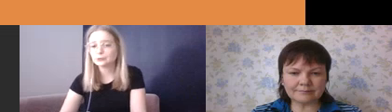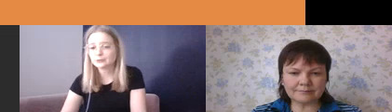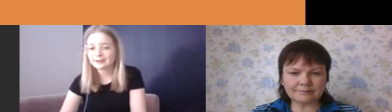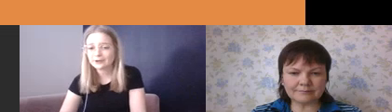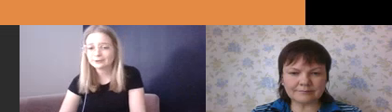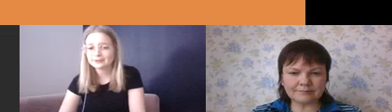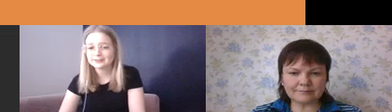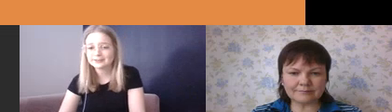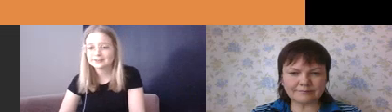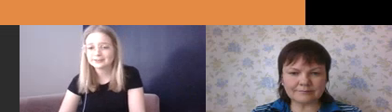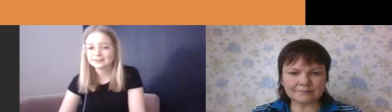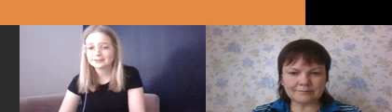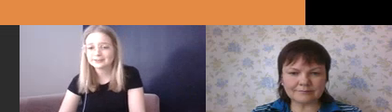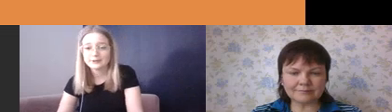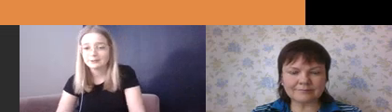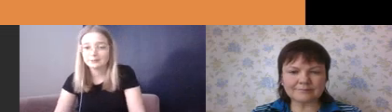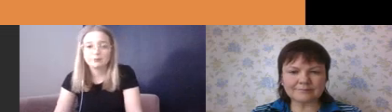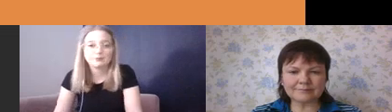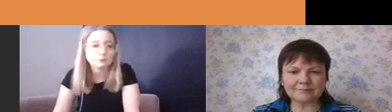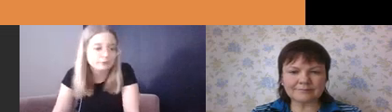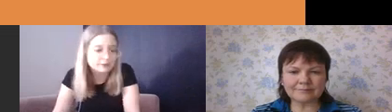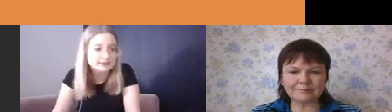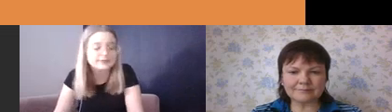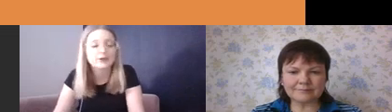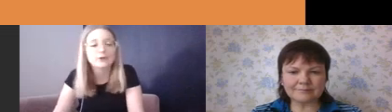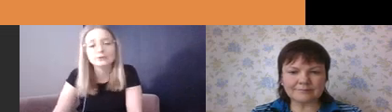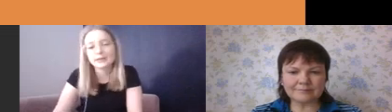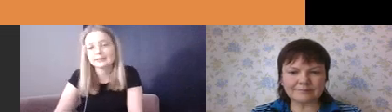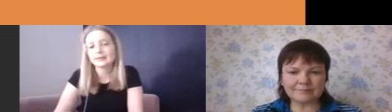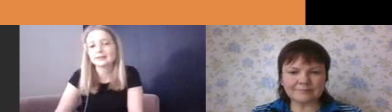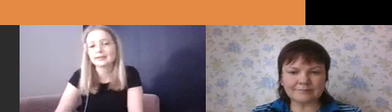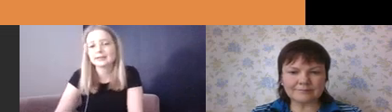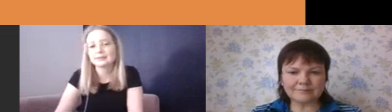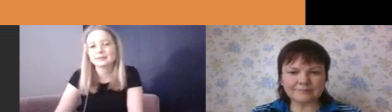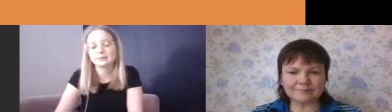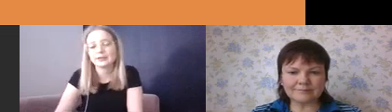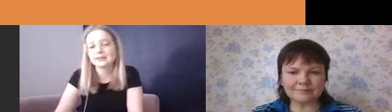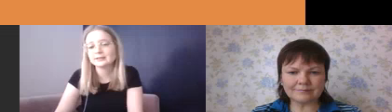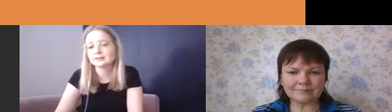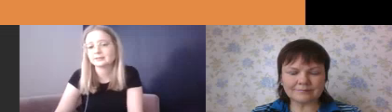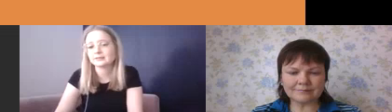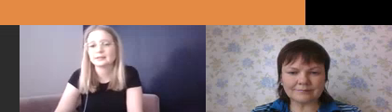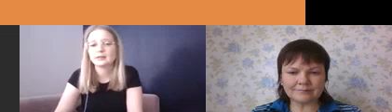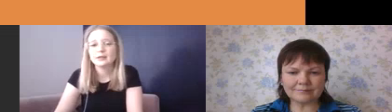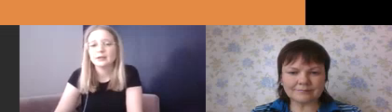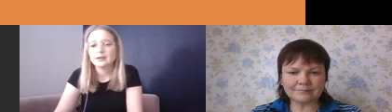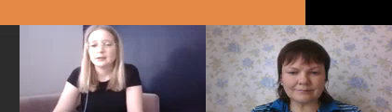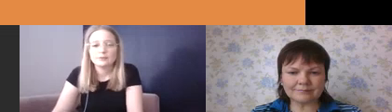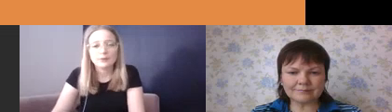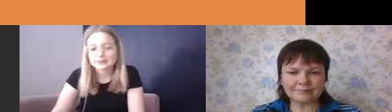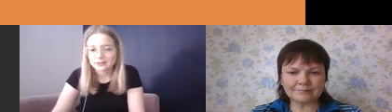võibolla tunduvadki alguses hirmu äretavad, võibolla ka turvalised, aga osaleda erinevatest projektidest